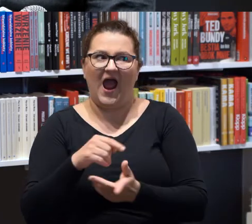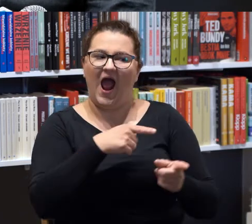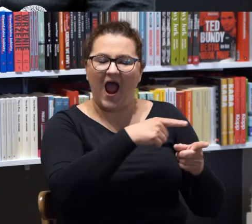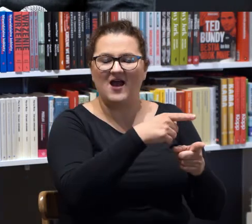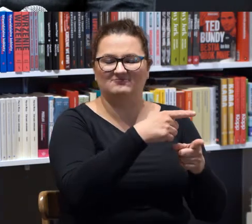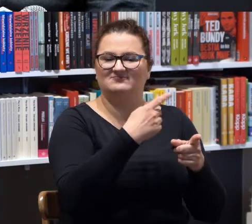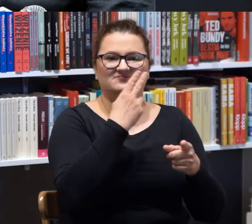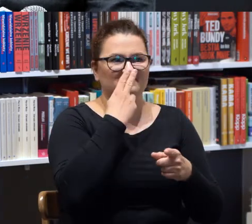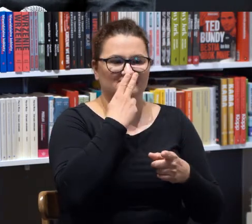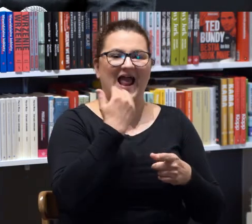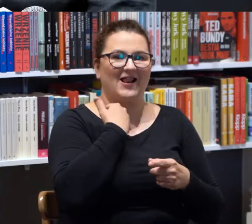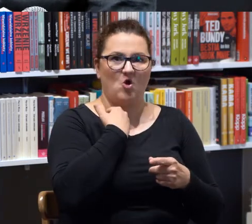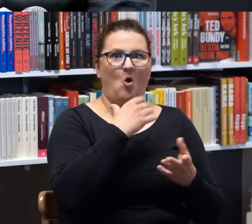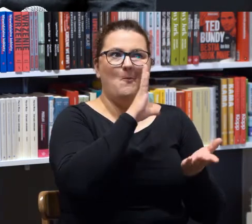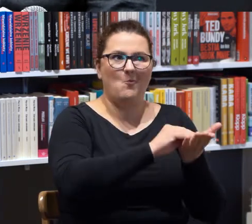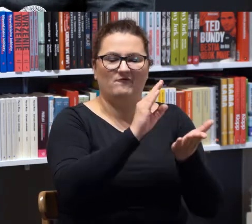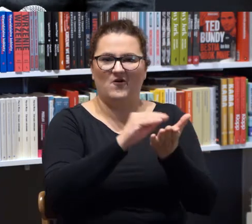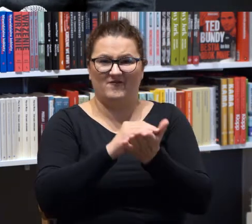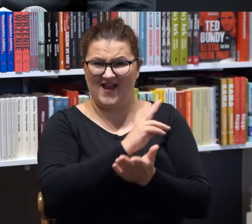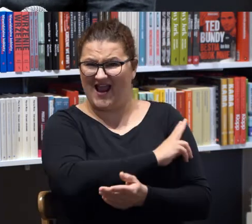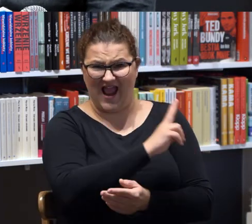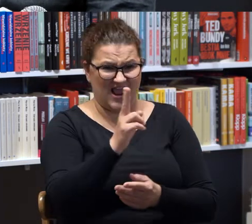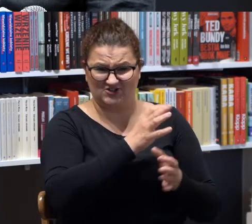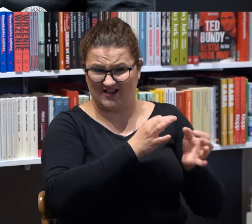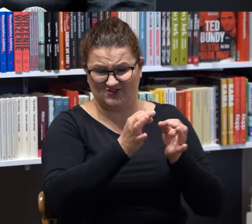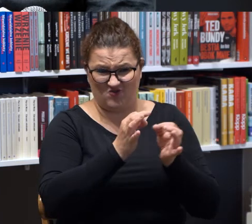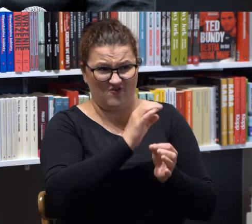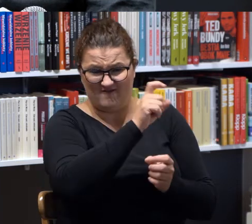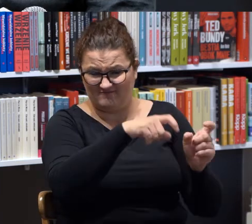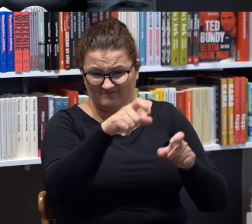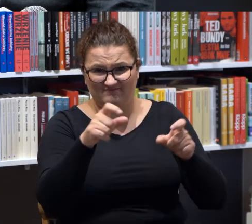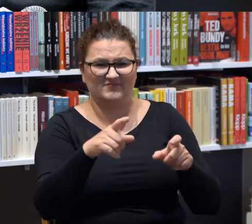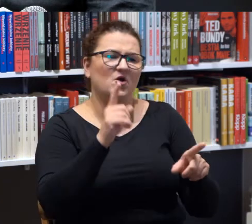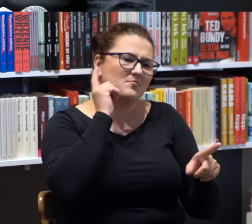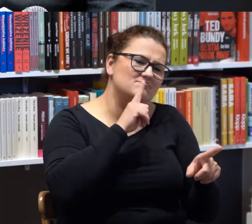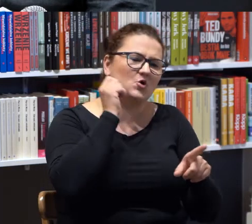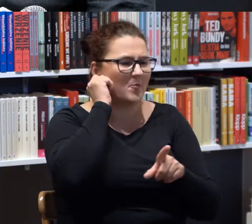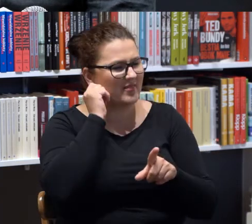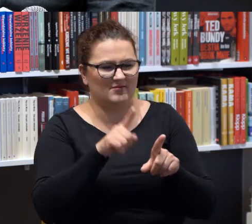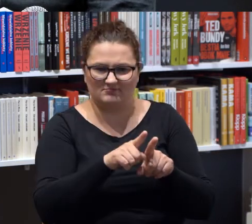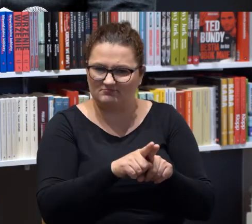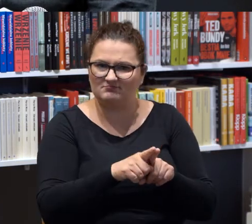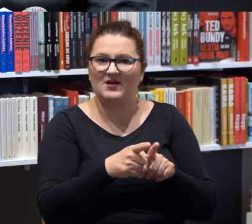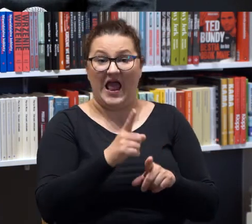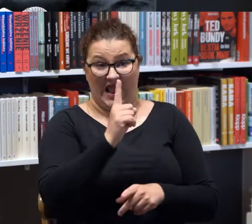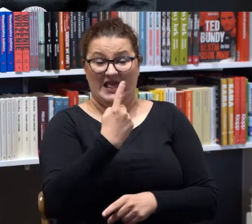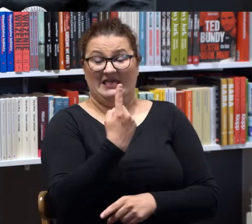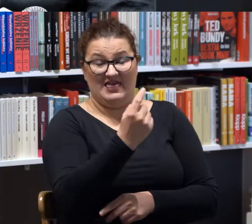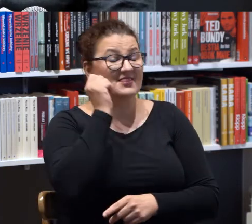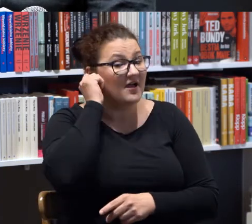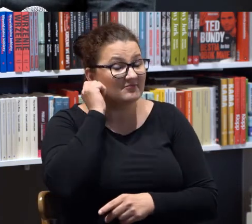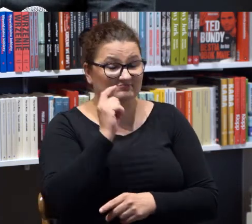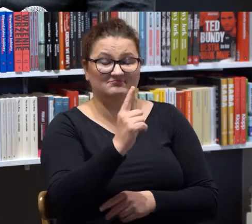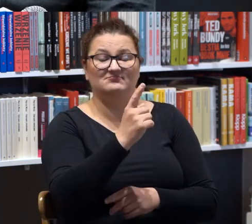był prawie w każdej historii. I to nie był tylko alkohol pity przez mężczyzn, przez kobiety również, ale jedna z naszych bohaterek opowiedziała mi,